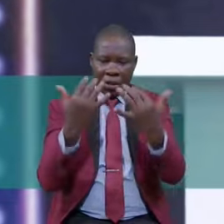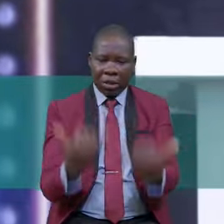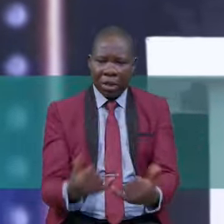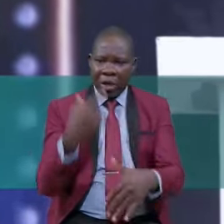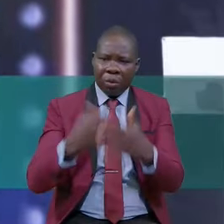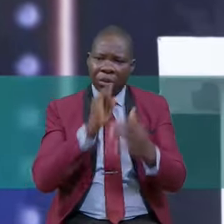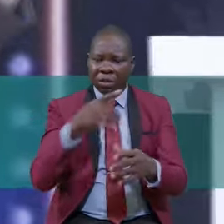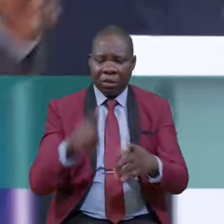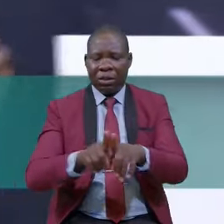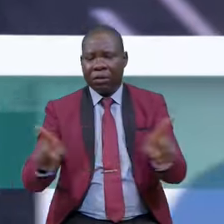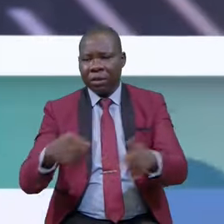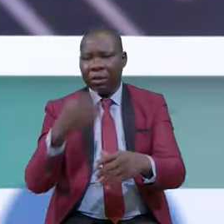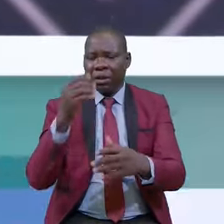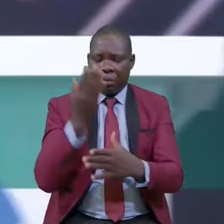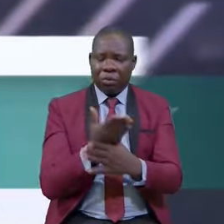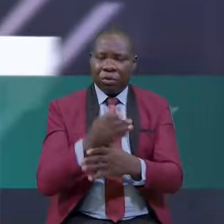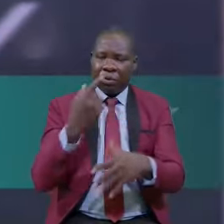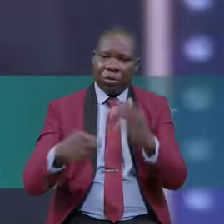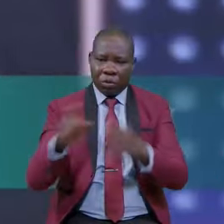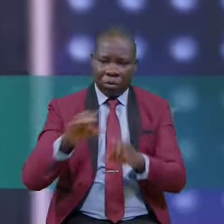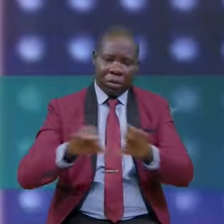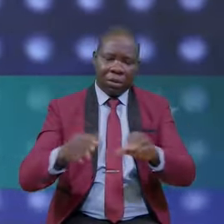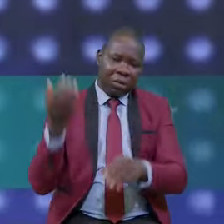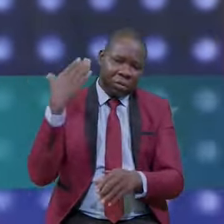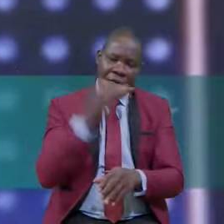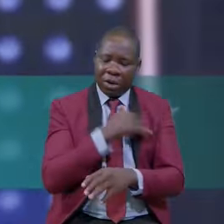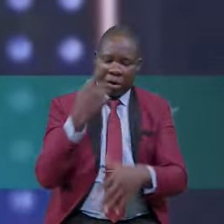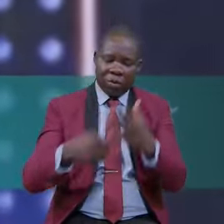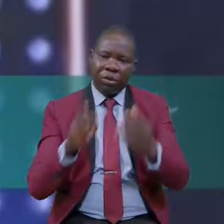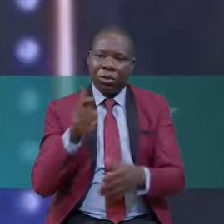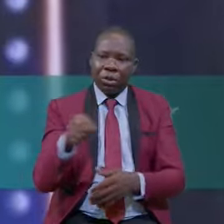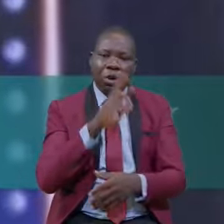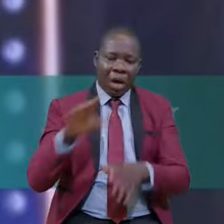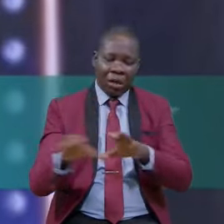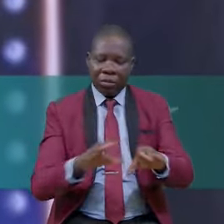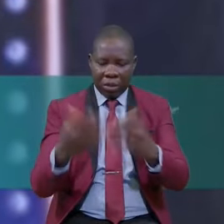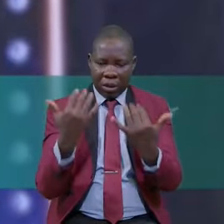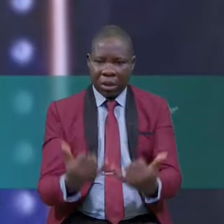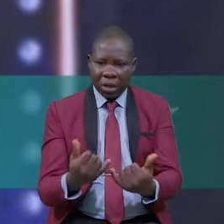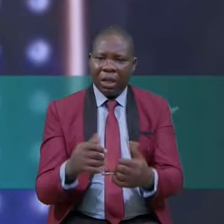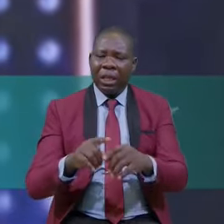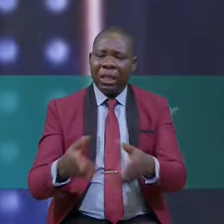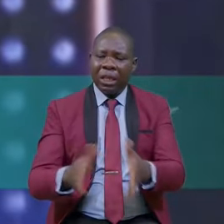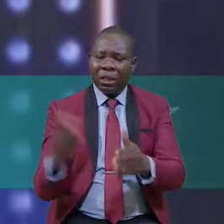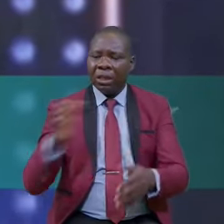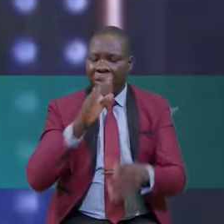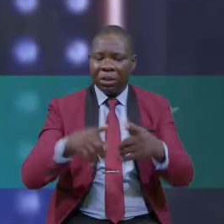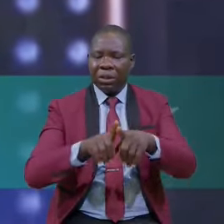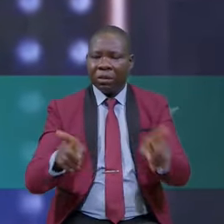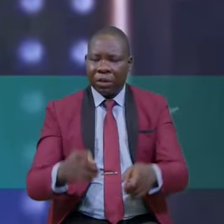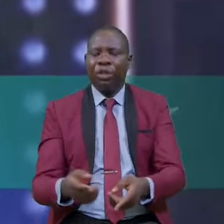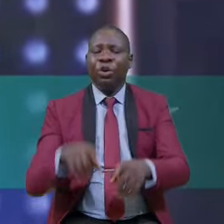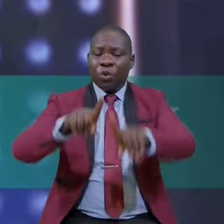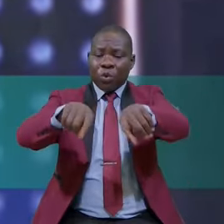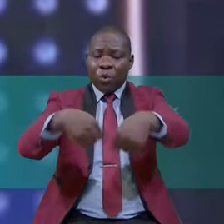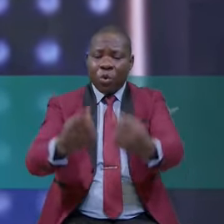maintenant et ce before. Que tu as fait avant? Difference. Il doit y avoir une différence. Monte plus haut, monte plus haut. Go farther than you have et va plus loin que